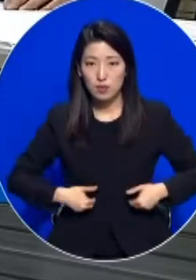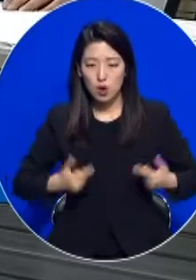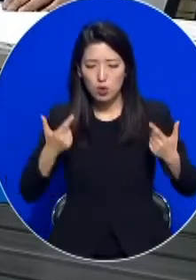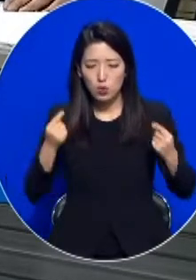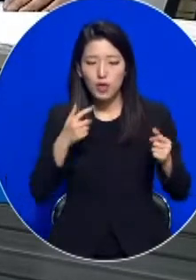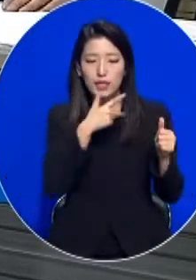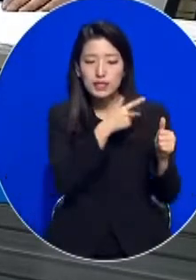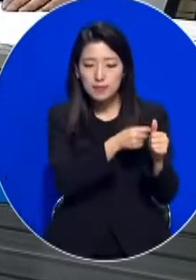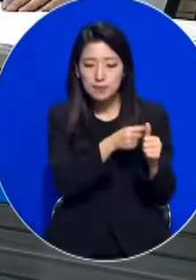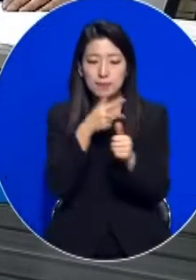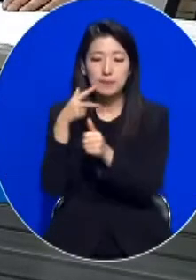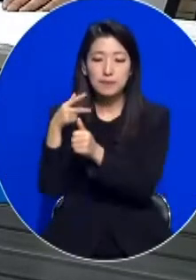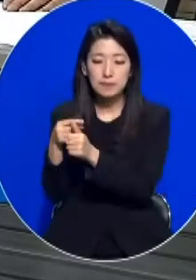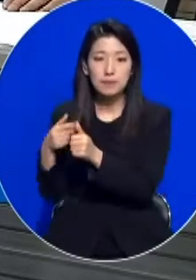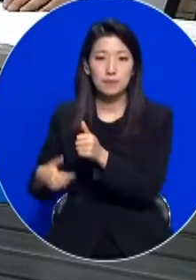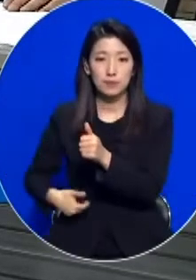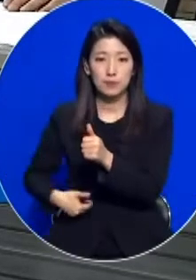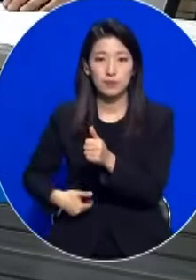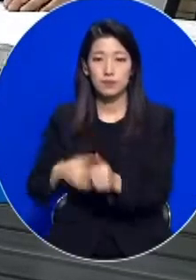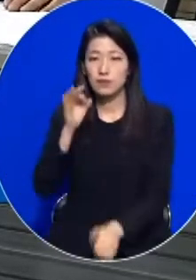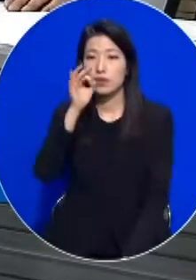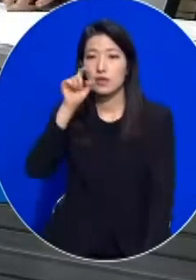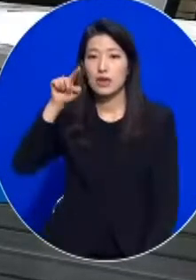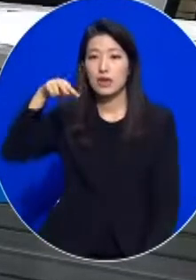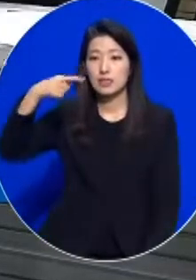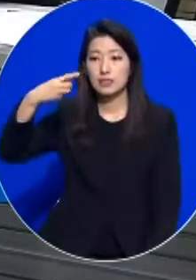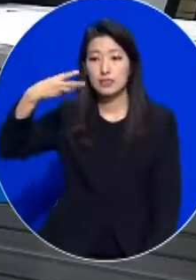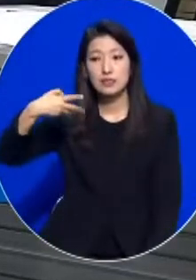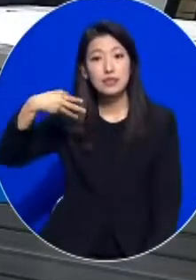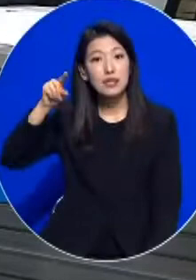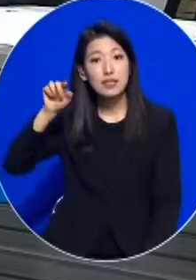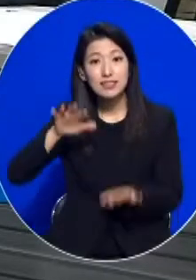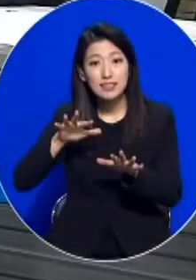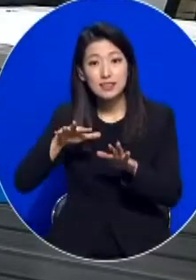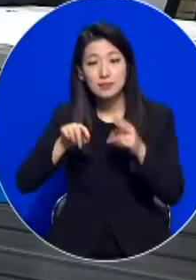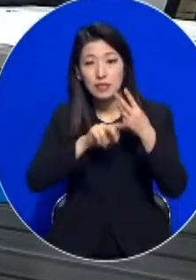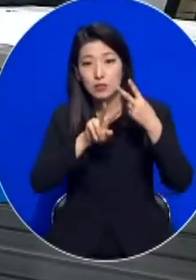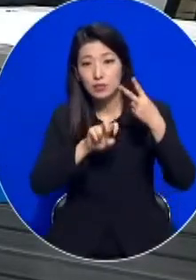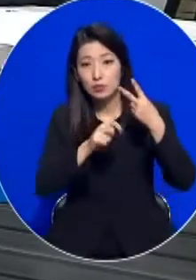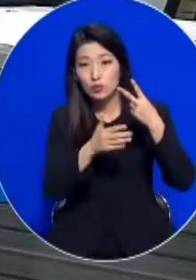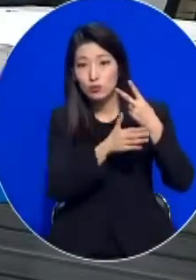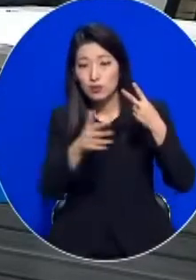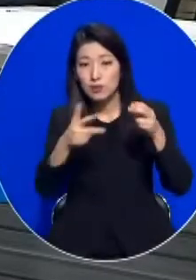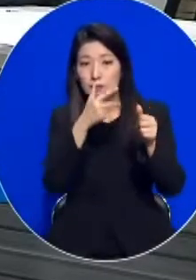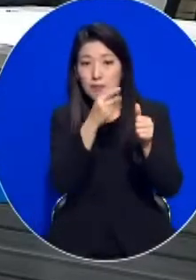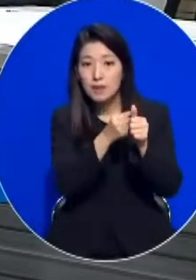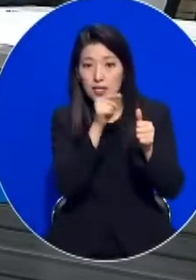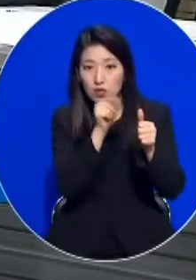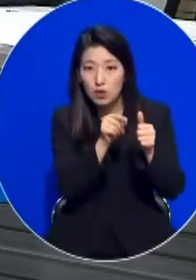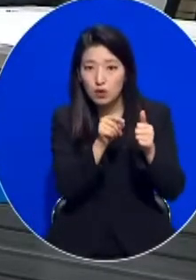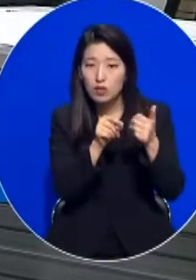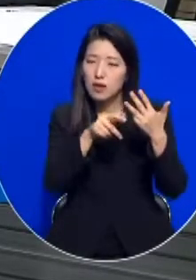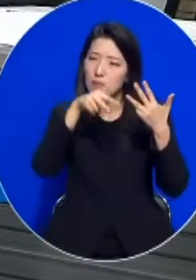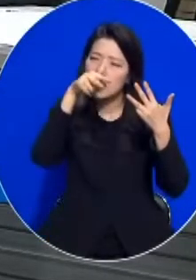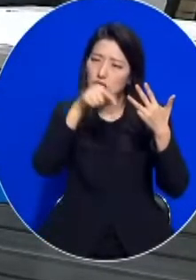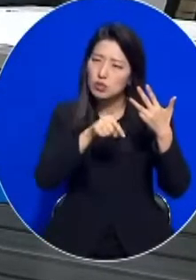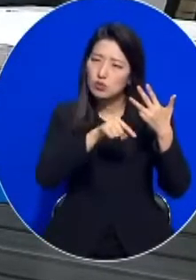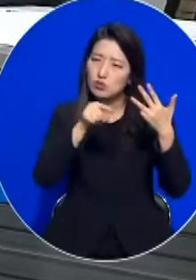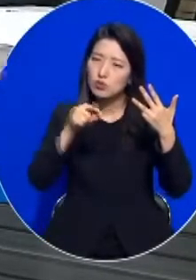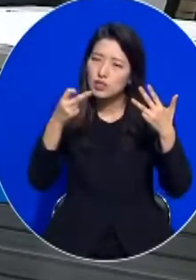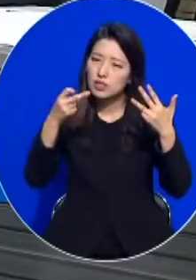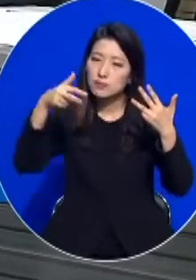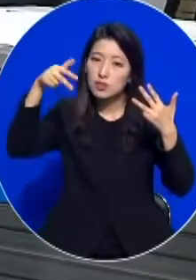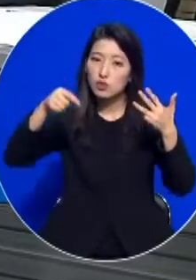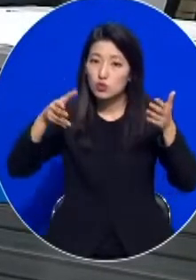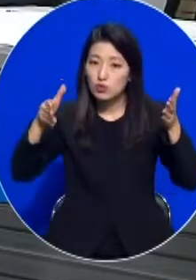됩니다. 참고로 아스트라제네카 백신의 접종 간격은 8주에서 12주를 권장하고 있고, 화이자 백신은